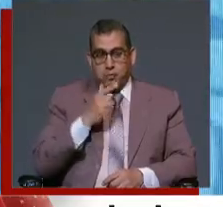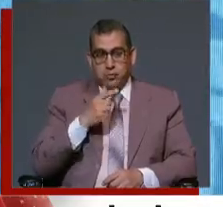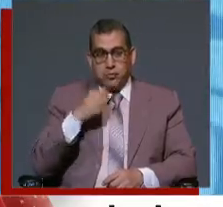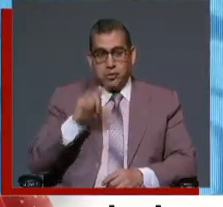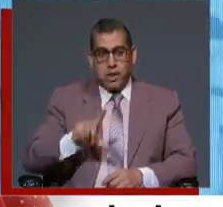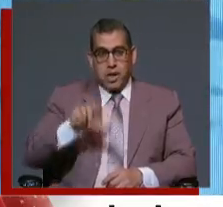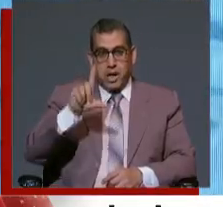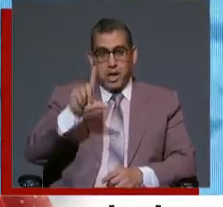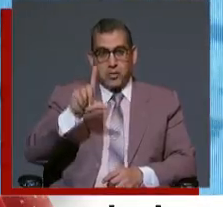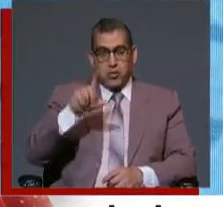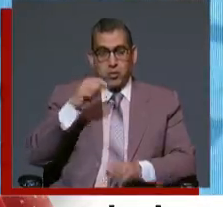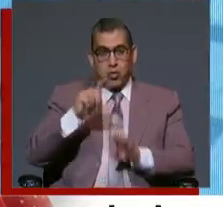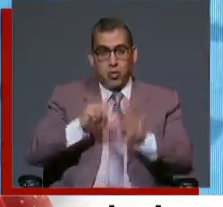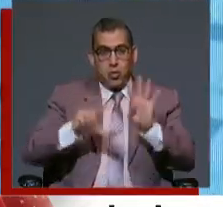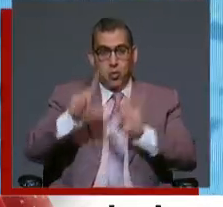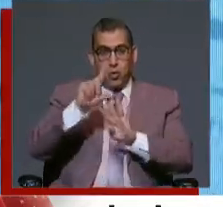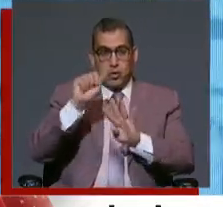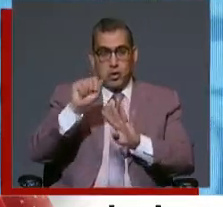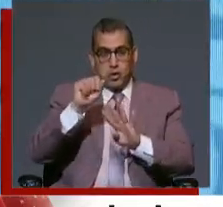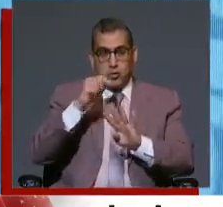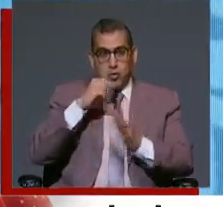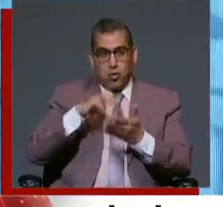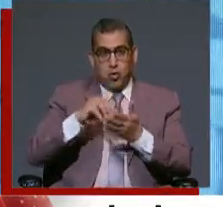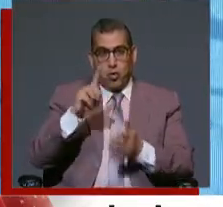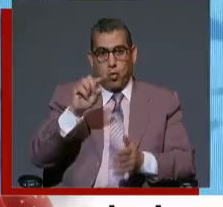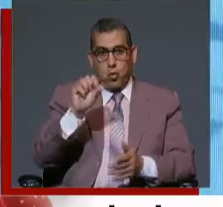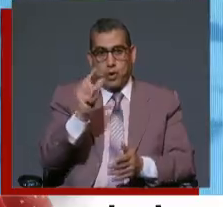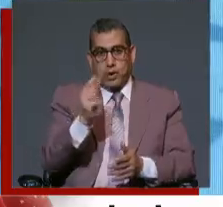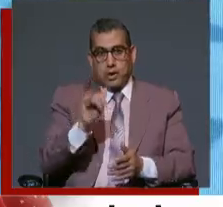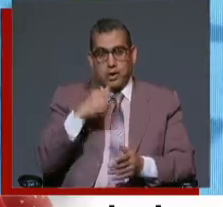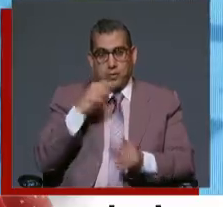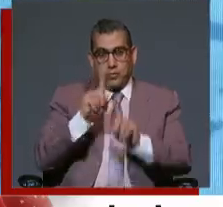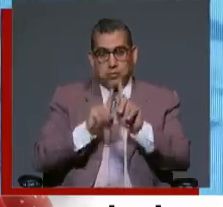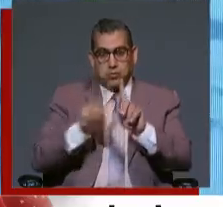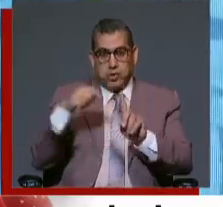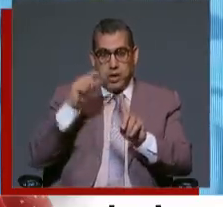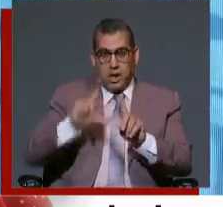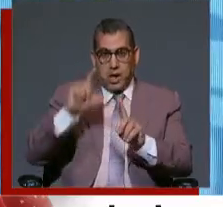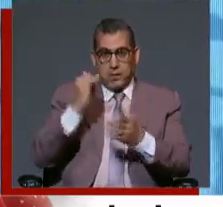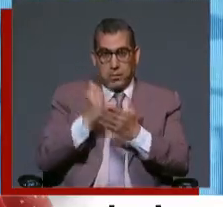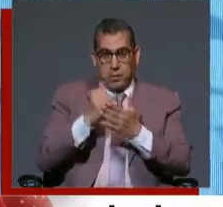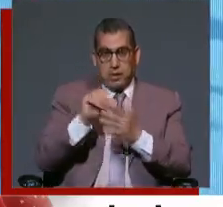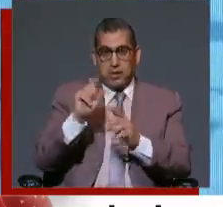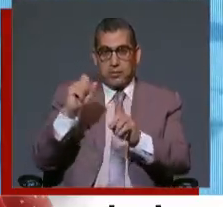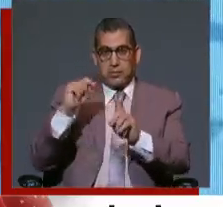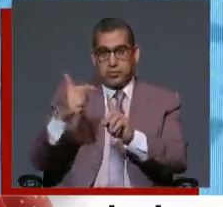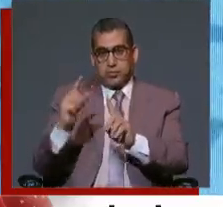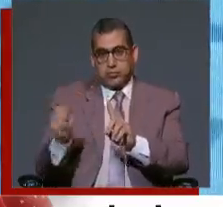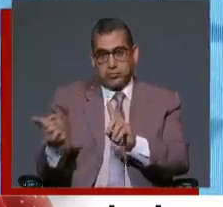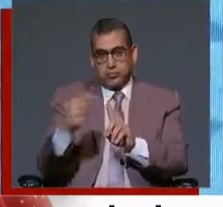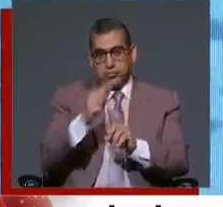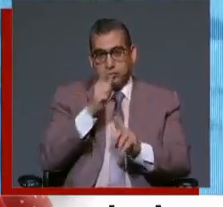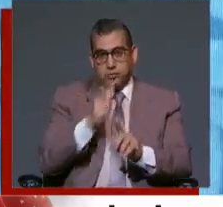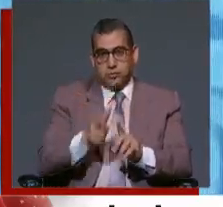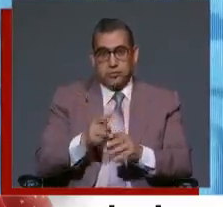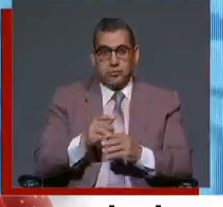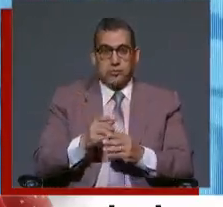رئيس وزراء جمهورية بوروندي، ممثلا لفخامة السيد إيفاريستي دايشيميتي